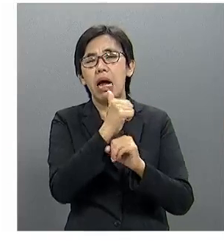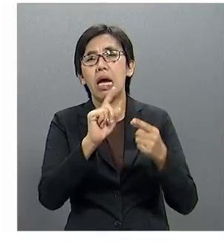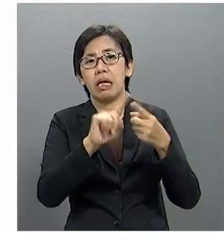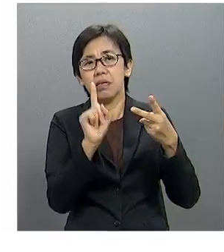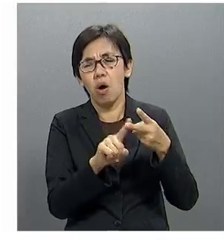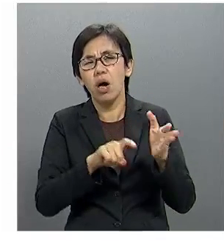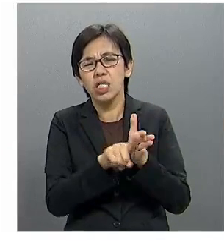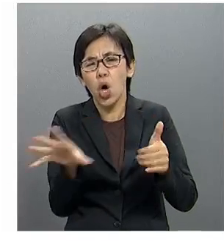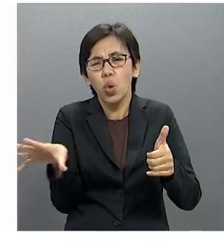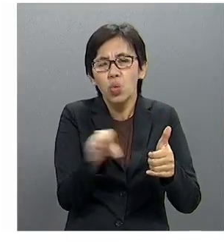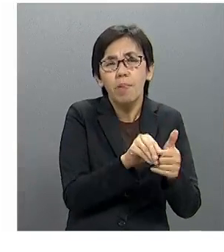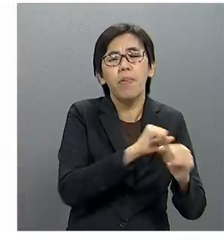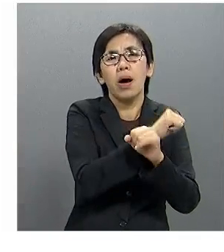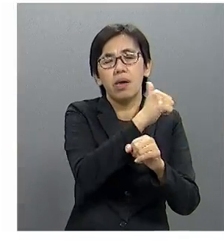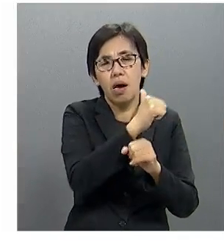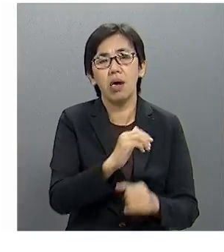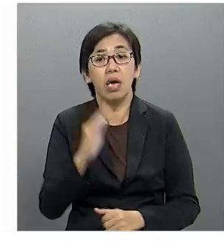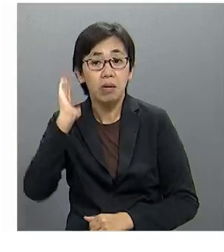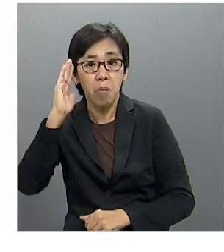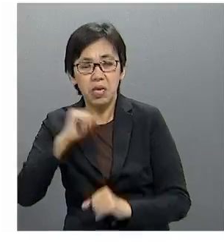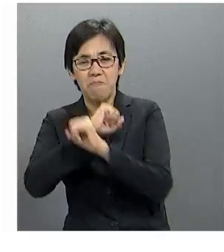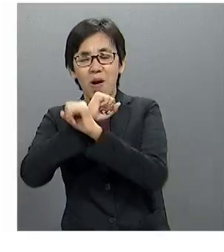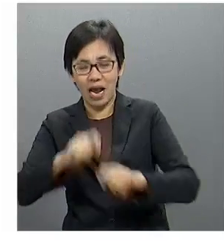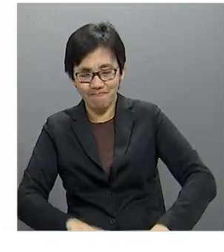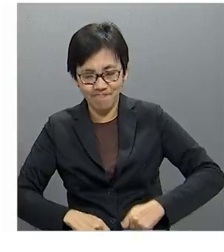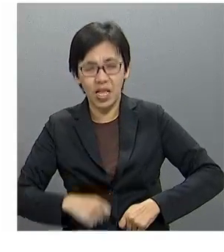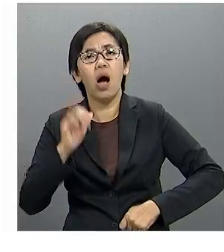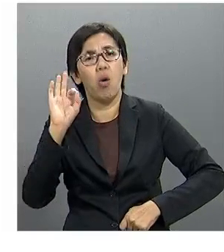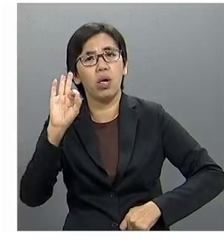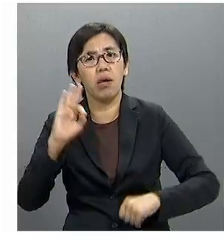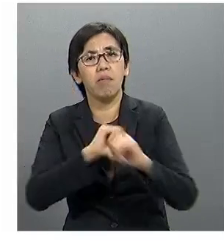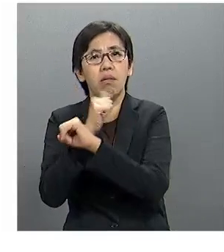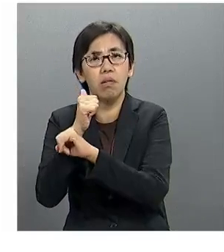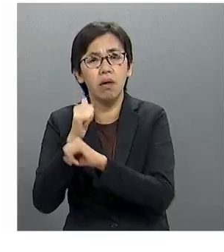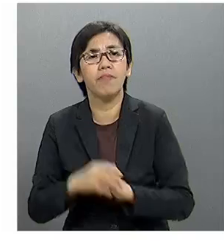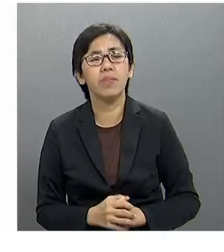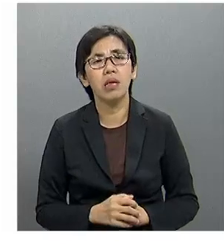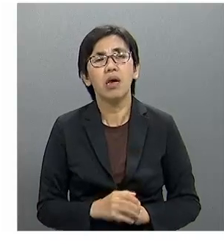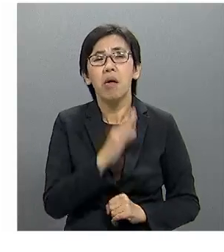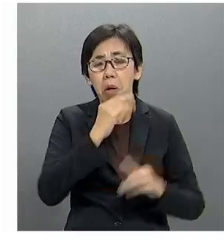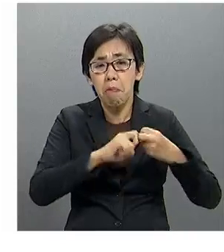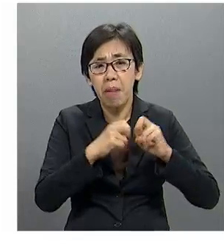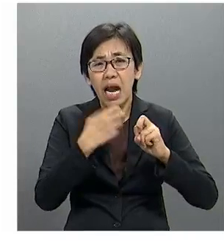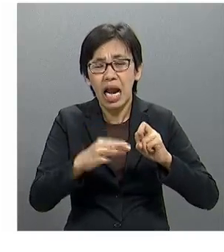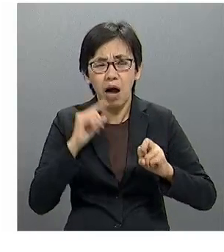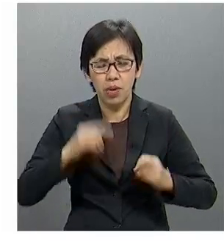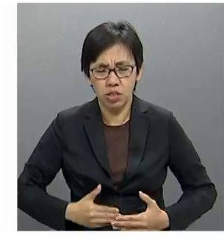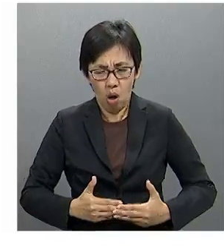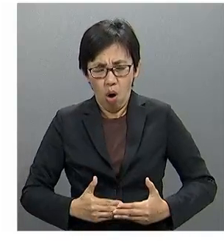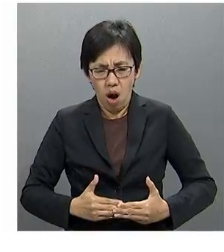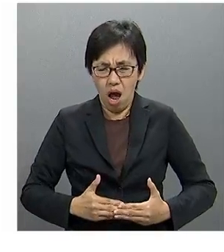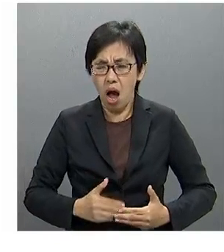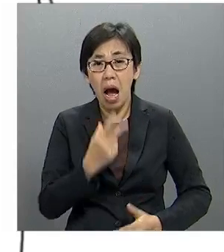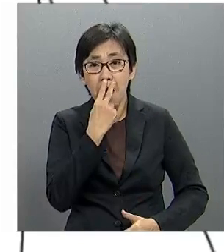ถ้ารับผิดชอบตั้งแต่ผู้ชายเนี่ยมันจะไม่มีปัญหาแต่ถ้าเกิดปัญหาเกิดขึ้นแล้วนะคะก็หนึ่งนี้ให้สังเกตุตัวเองเอาไว้ว่าทำไมไม่มาเนี่ย